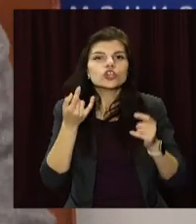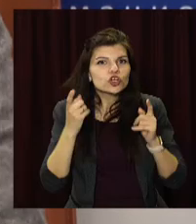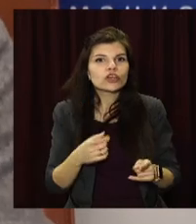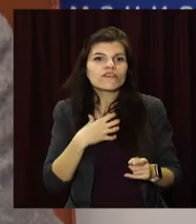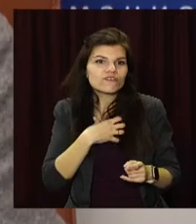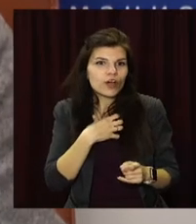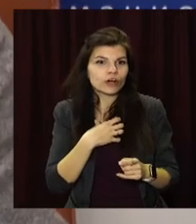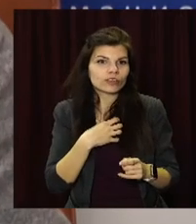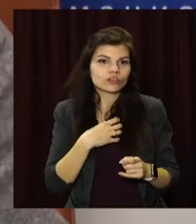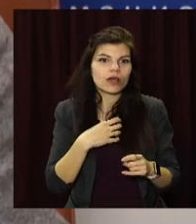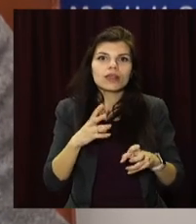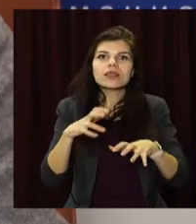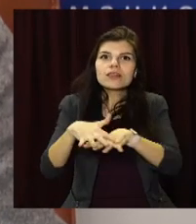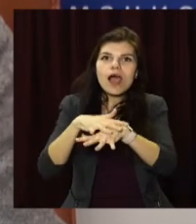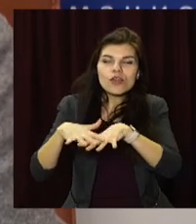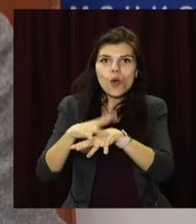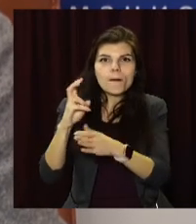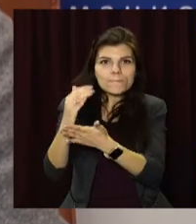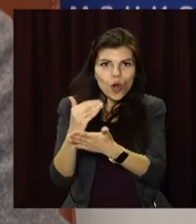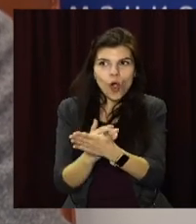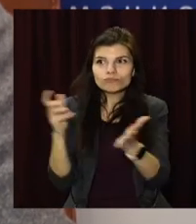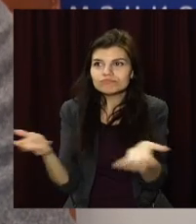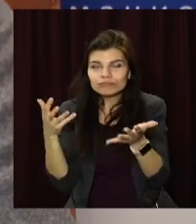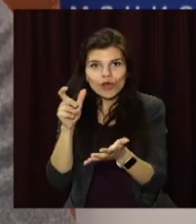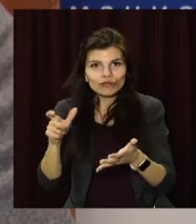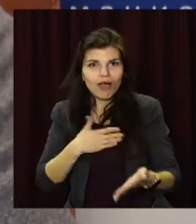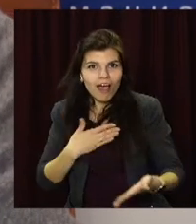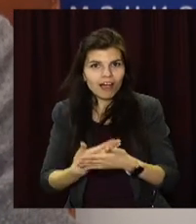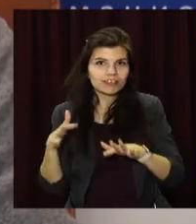по большому счету такой народной программе